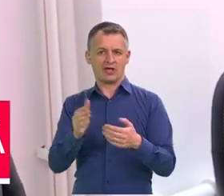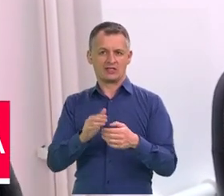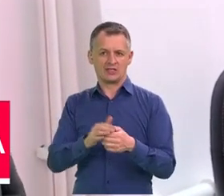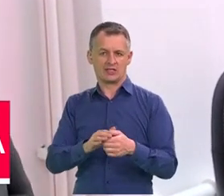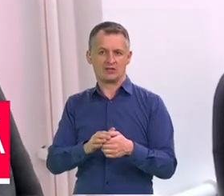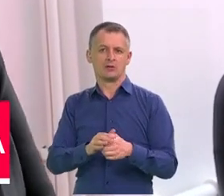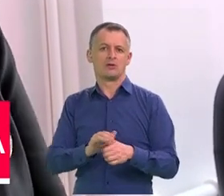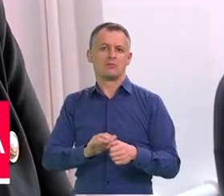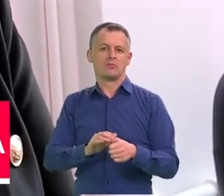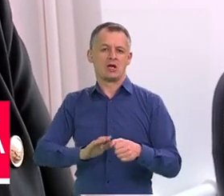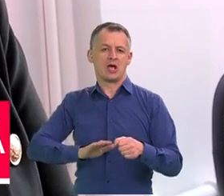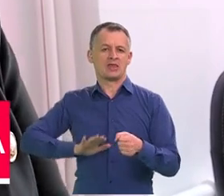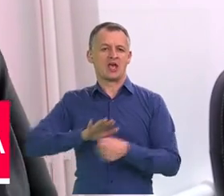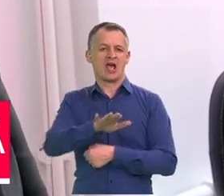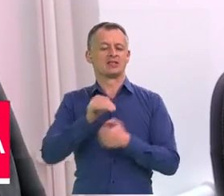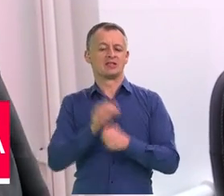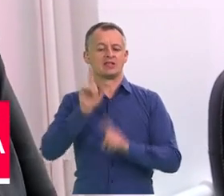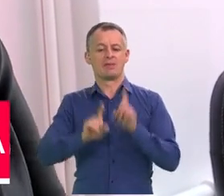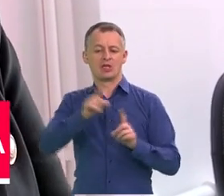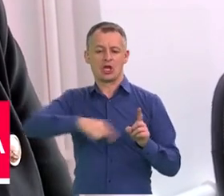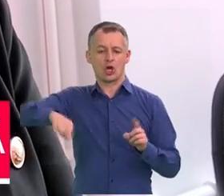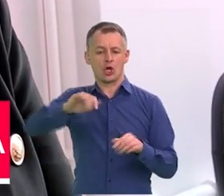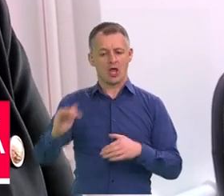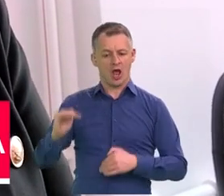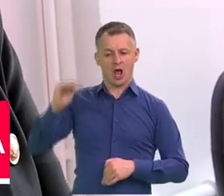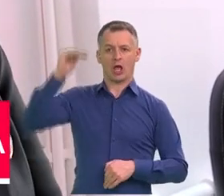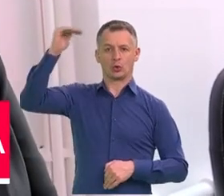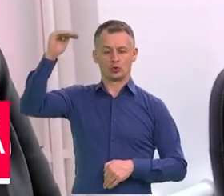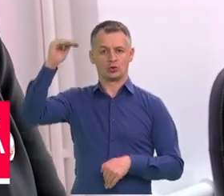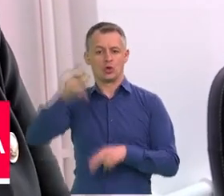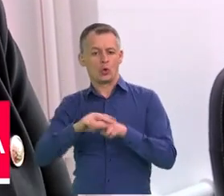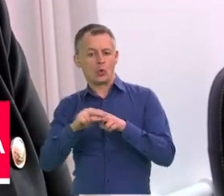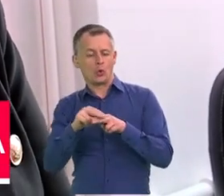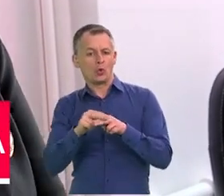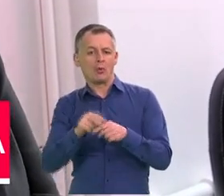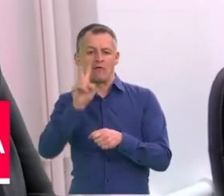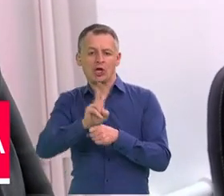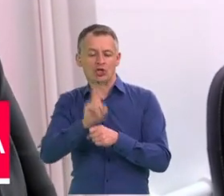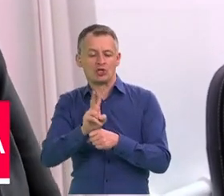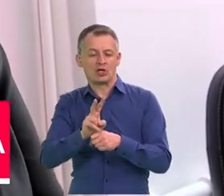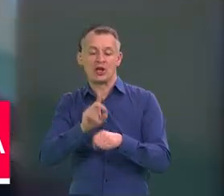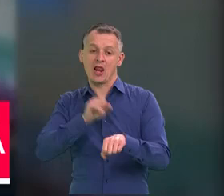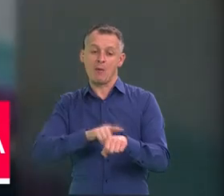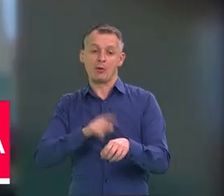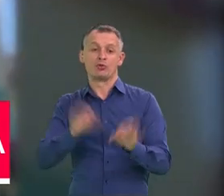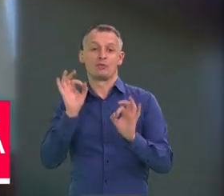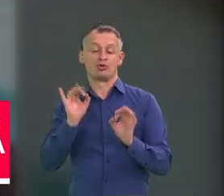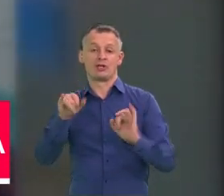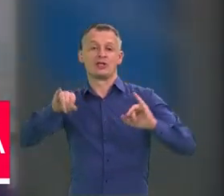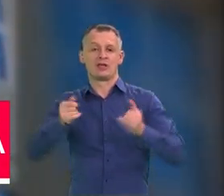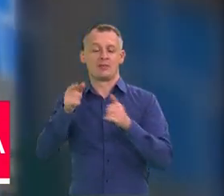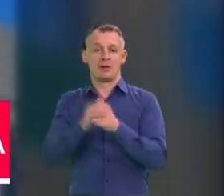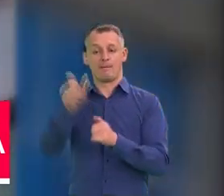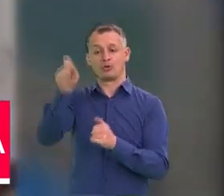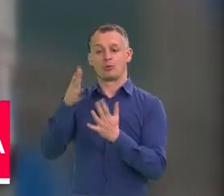agresați. Depinde de noi, adulții din jurul lor, cum reușim să gestionăm la momentul potrivit astfel de situații. Psihologii avertizează